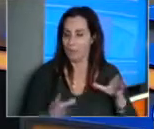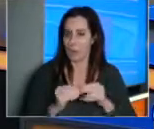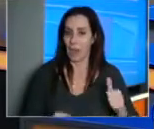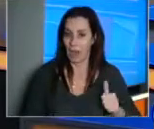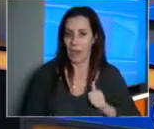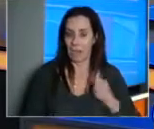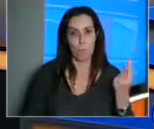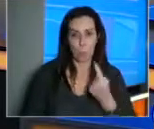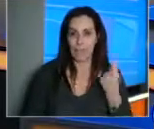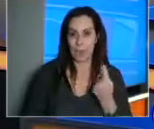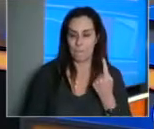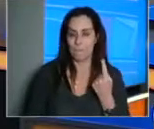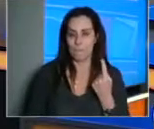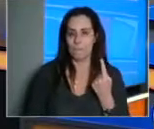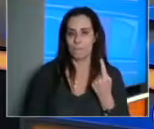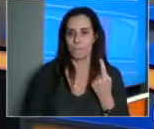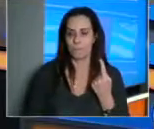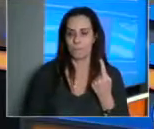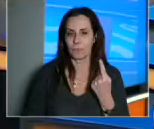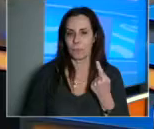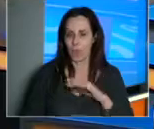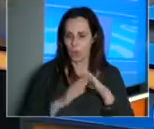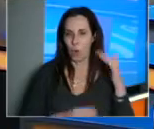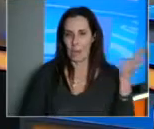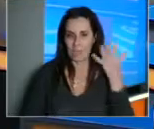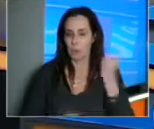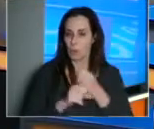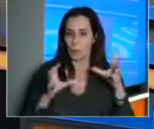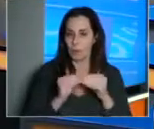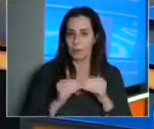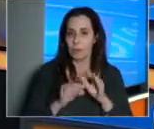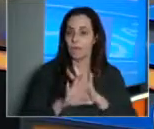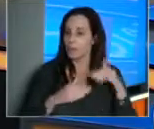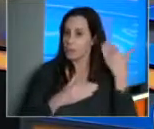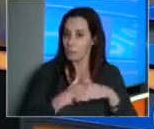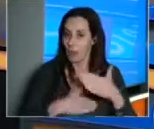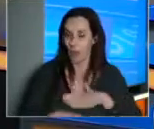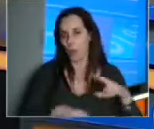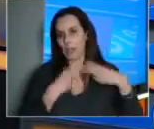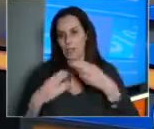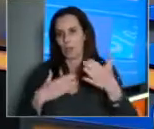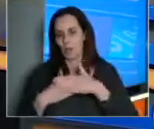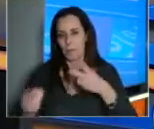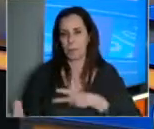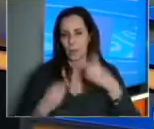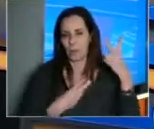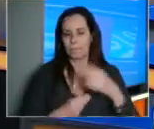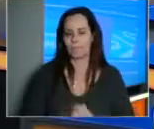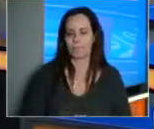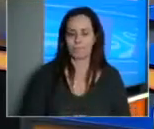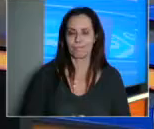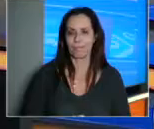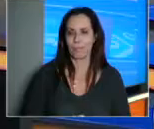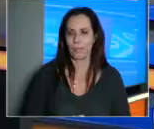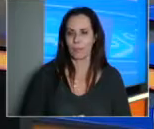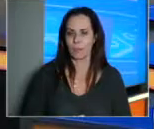חיילים בודדים, את כל אלה לסדר הם העבירו ביחד, ורק בצאת החג הוא חזר לרעייתו בבית החולים